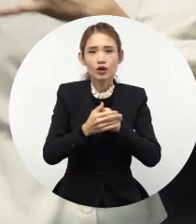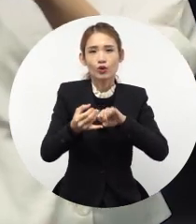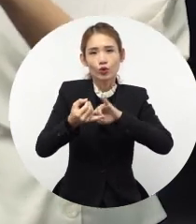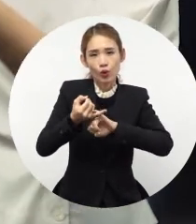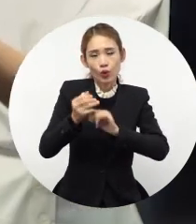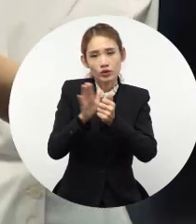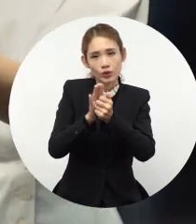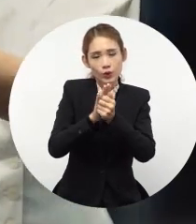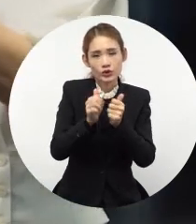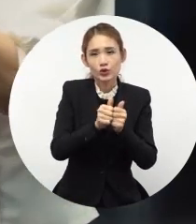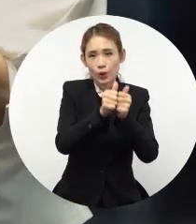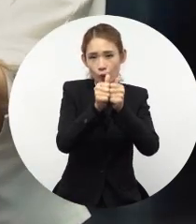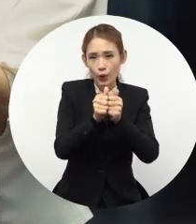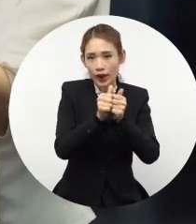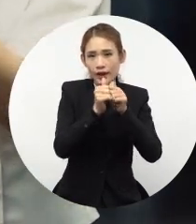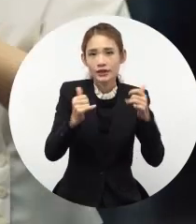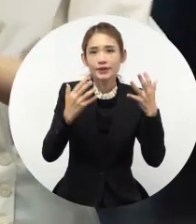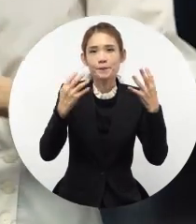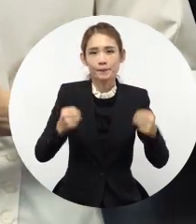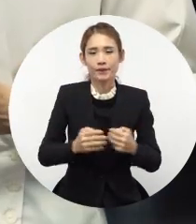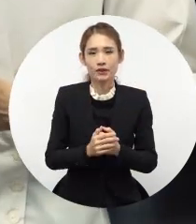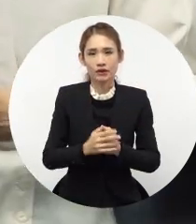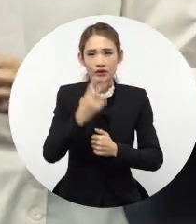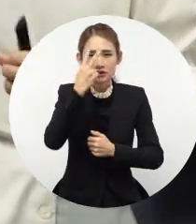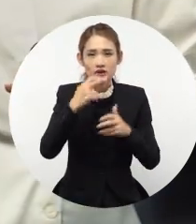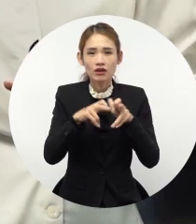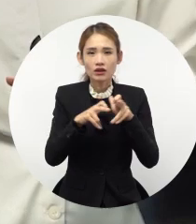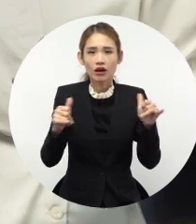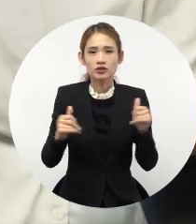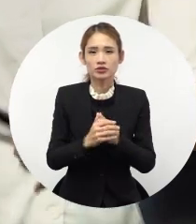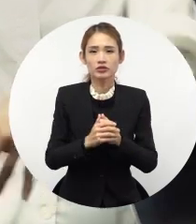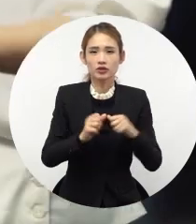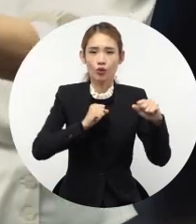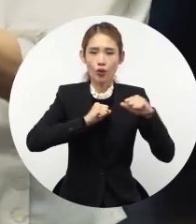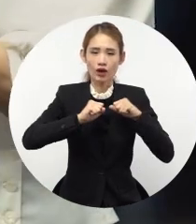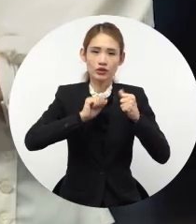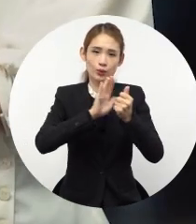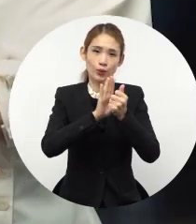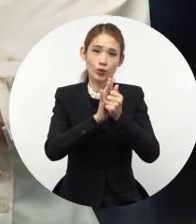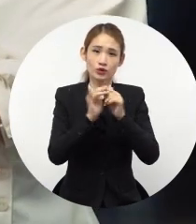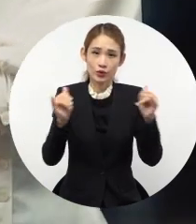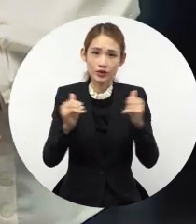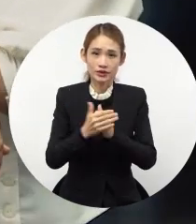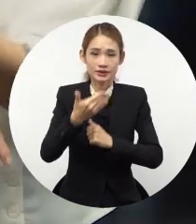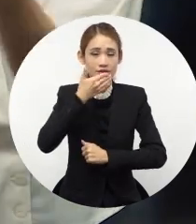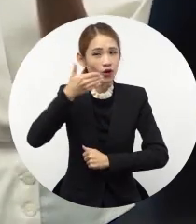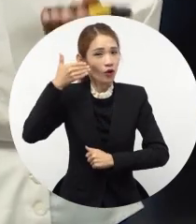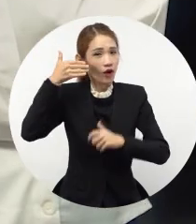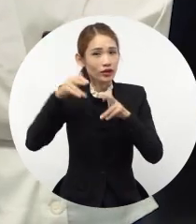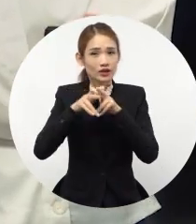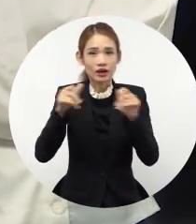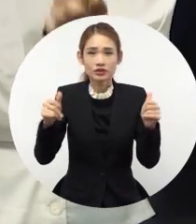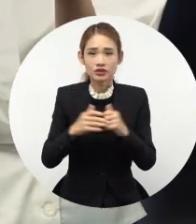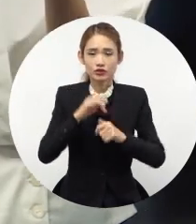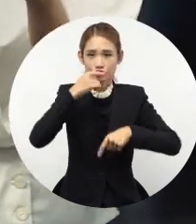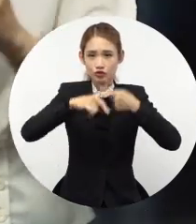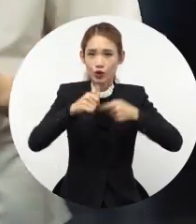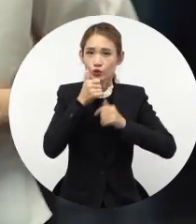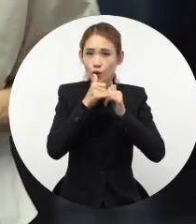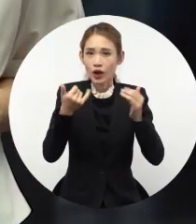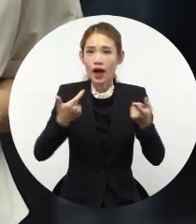때문에 옆에 대리인이나 동행인이 있는 경우가 많고요. 시각장애인 분들은 활동보조인, 그리고 청각장애인